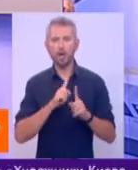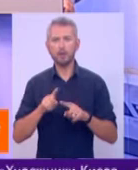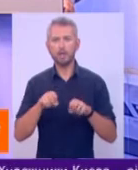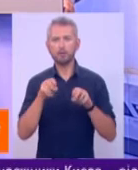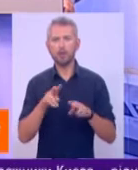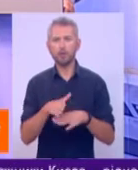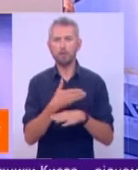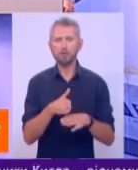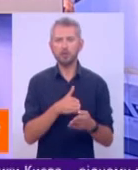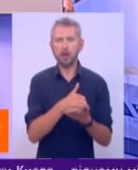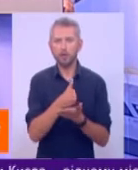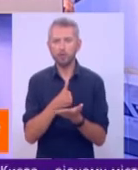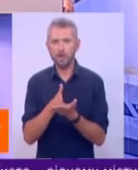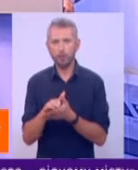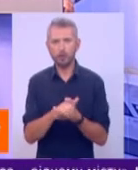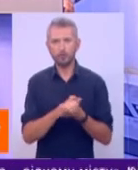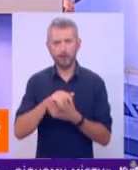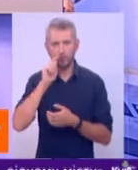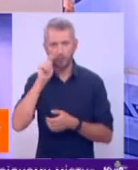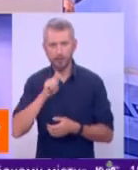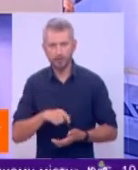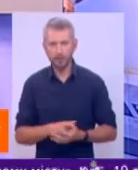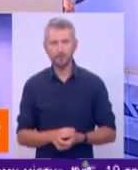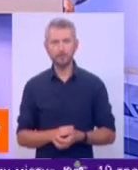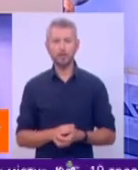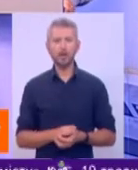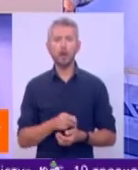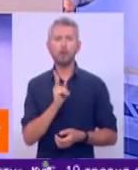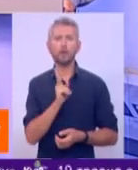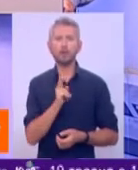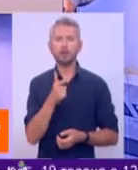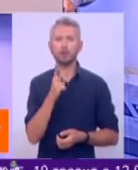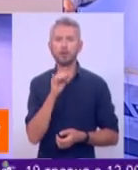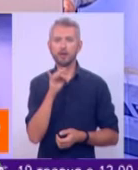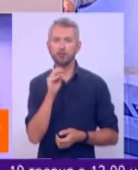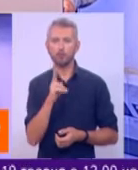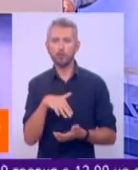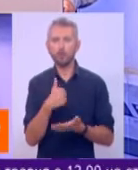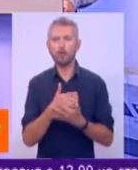Ради експертної міжгалузевої асоціації України. Вітаю вас. Та Костянтин